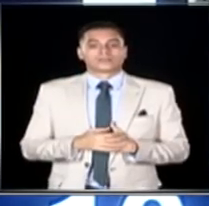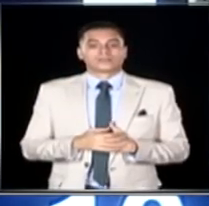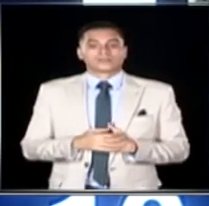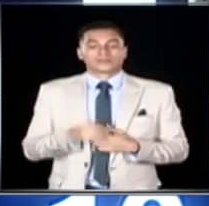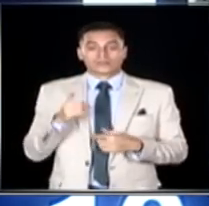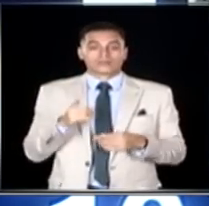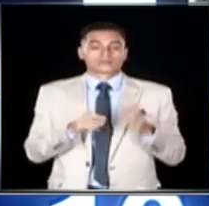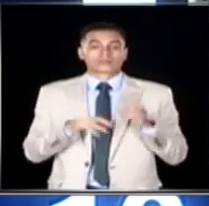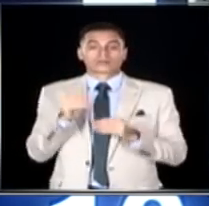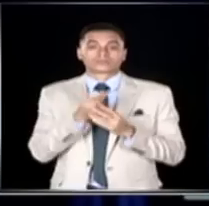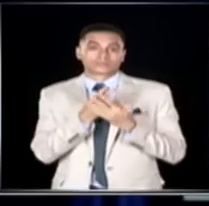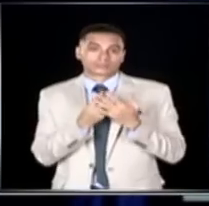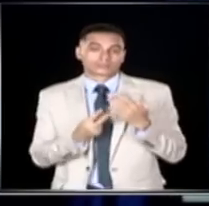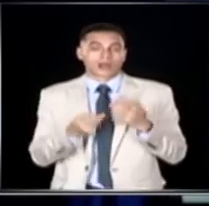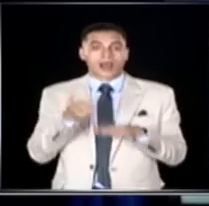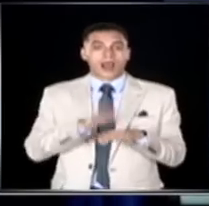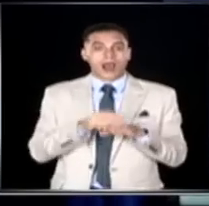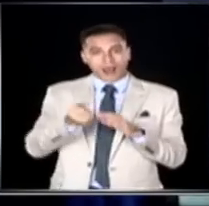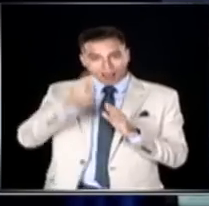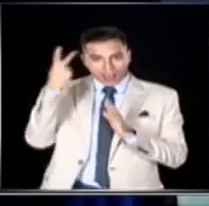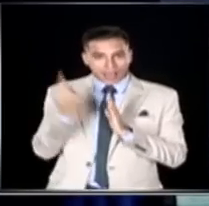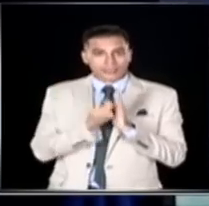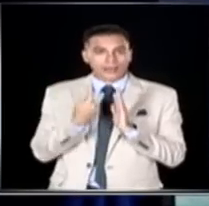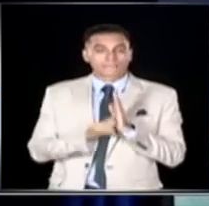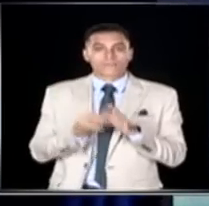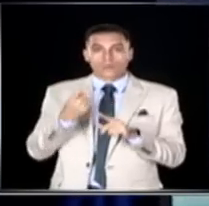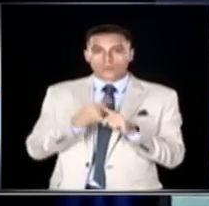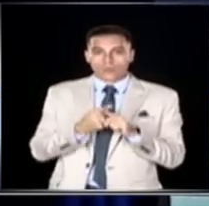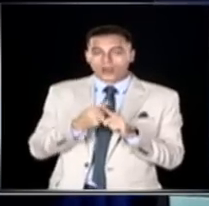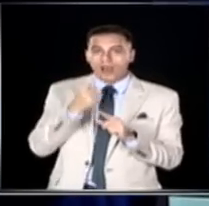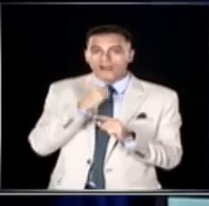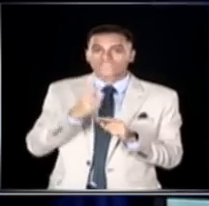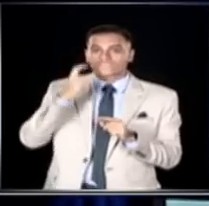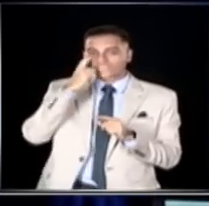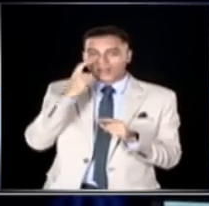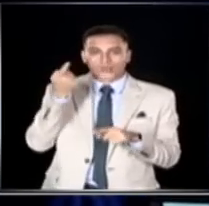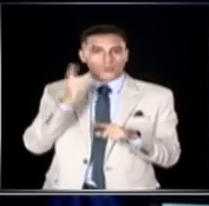مجموعة مقالات في مجالات الأدب والفلسفة والفن،